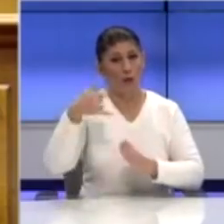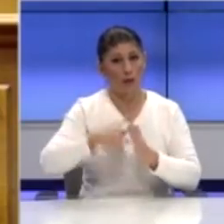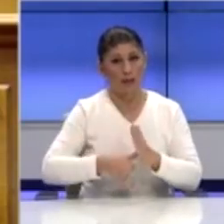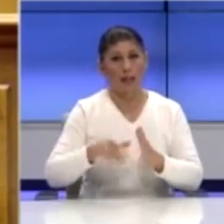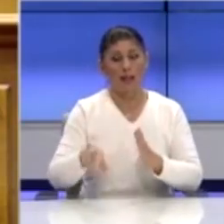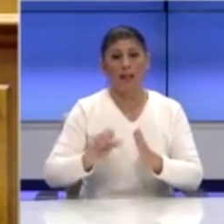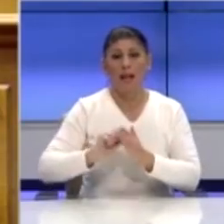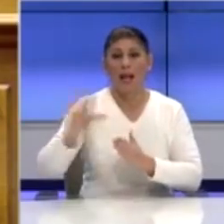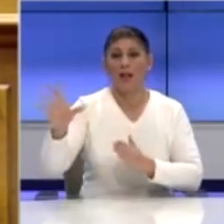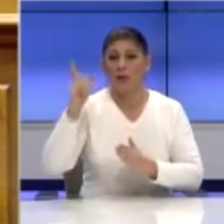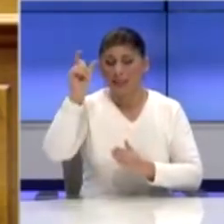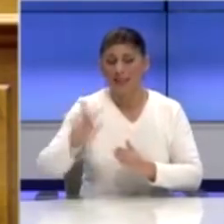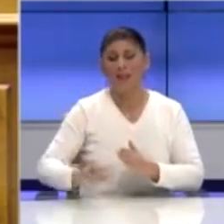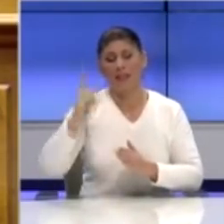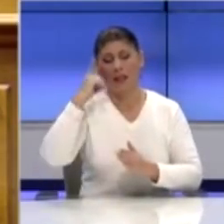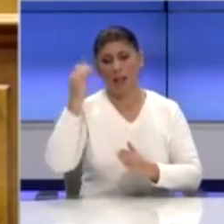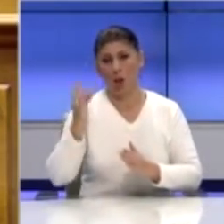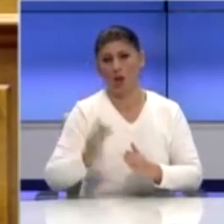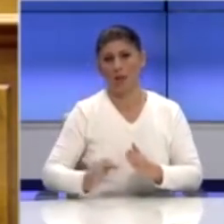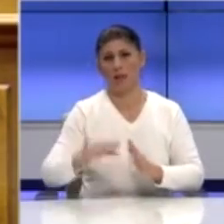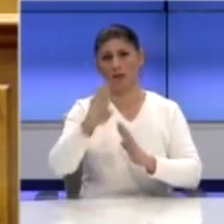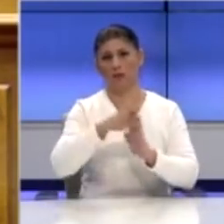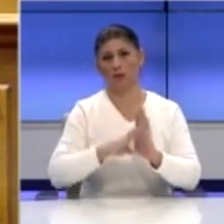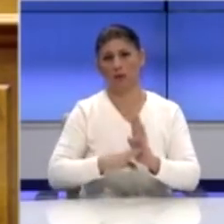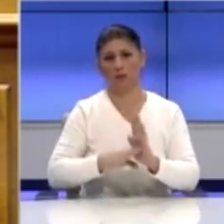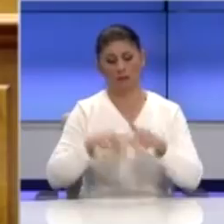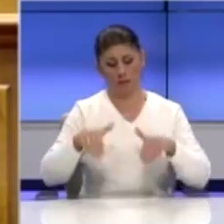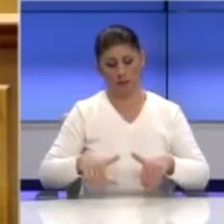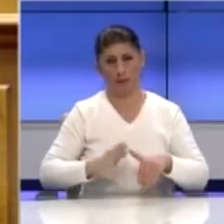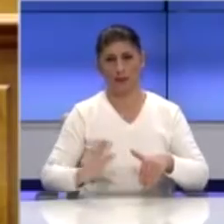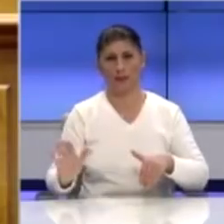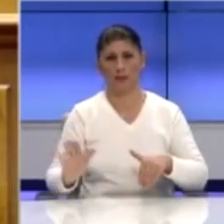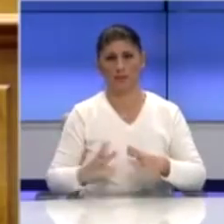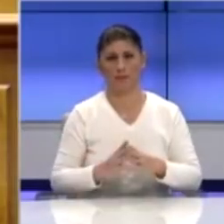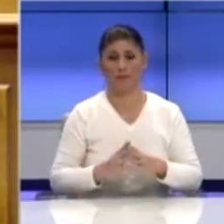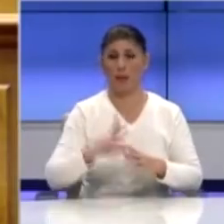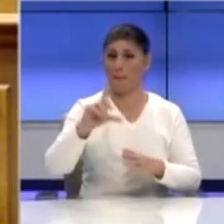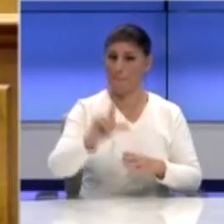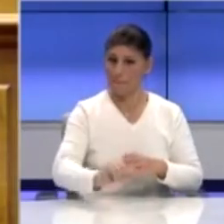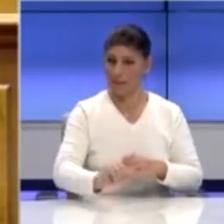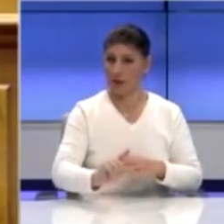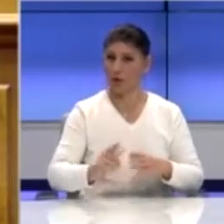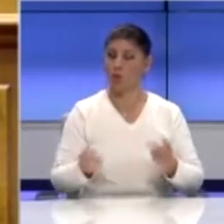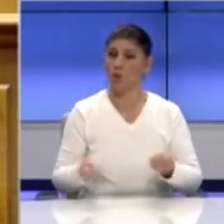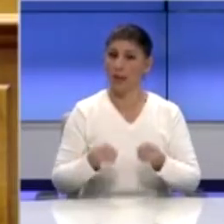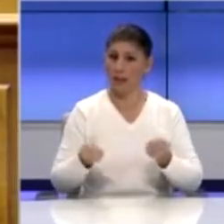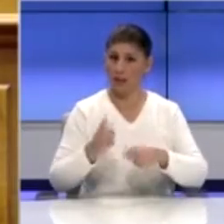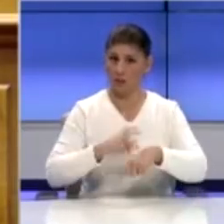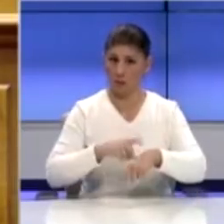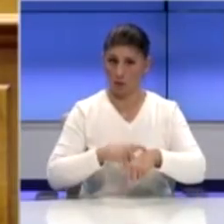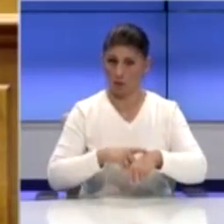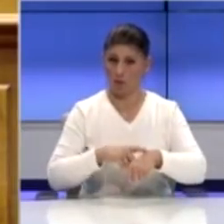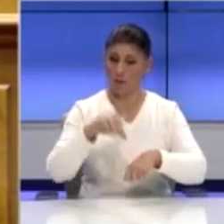είναι έξω από την ίδια τη λογική του συστήματος που υπηρετείτε. Η μείωση του εργάσιμου